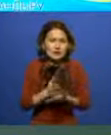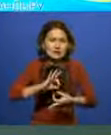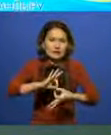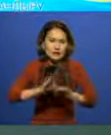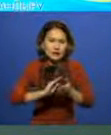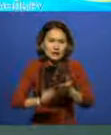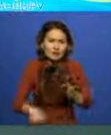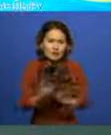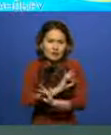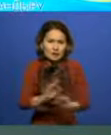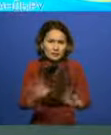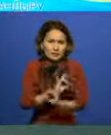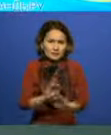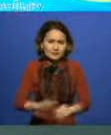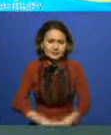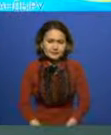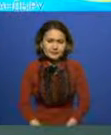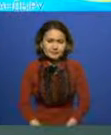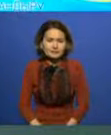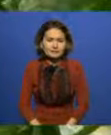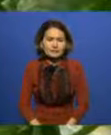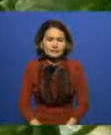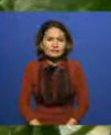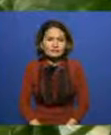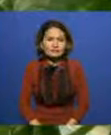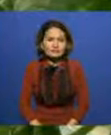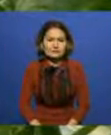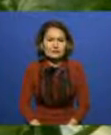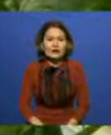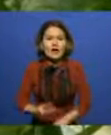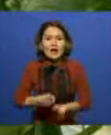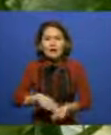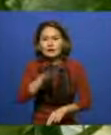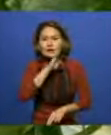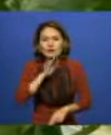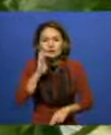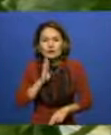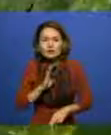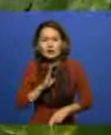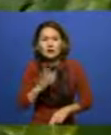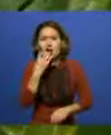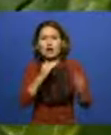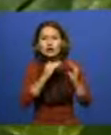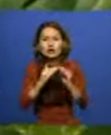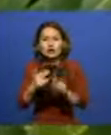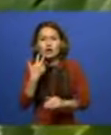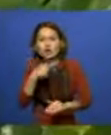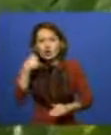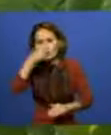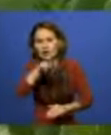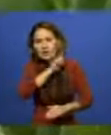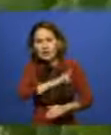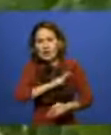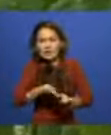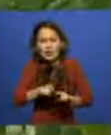Тақырыпты тілшіміз Дамир Беркұлы толықтырады. Марина Тимошенко жылжай кешенде 3 жылдан бері жұмыс істеп келеді. Айтуынша, осы